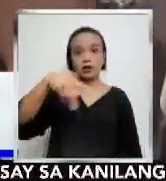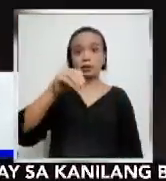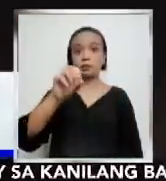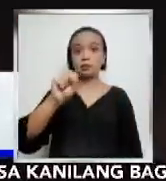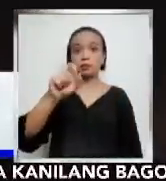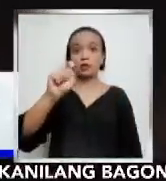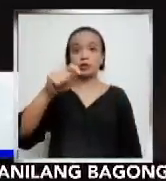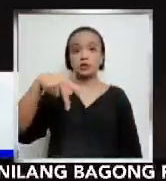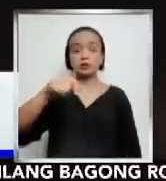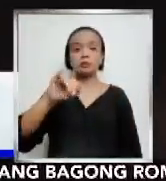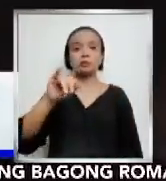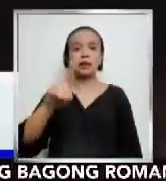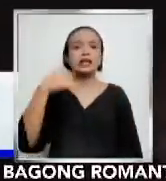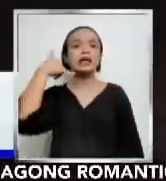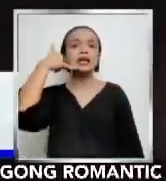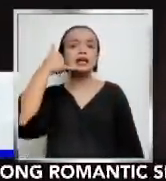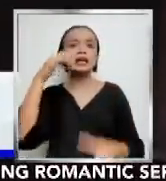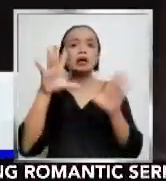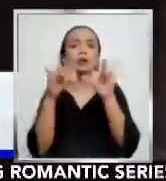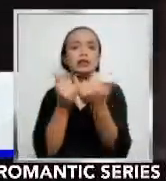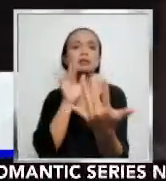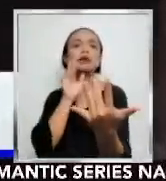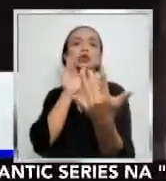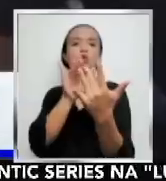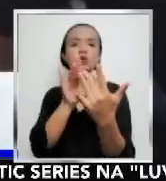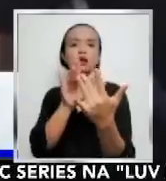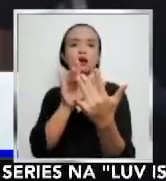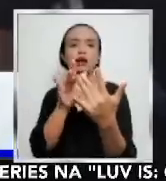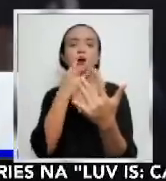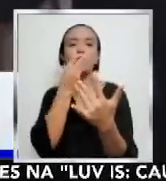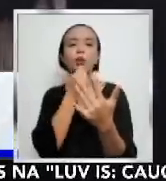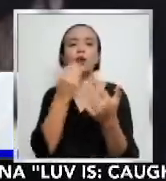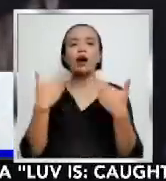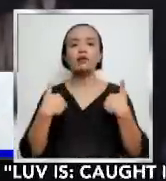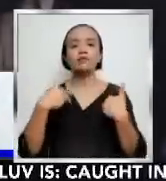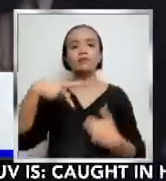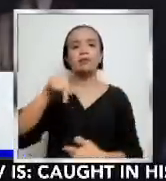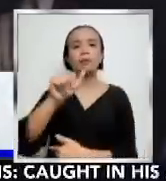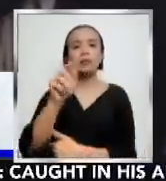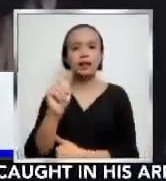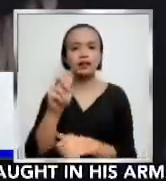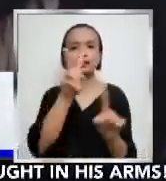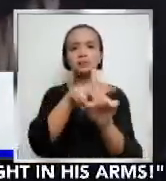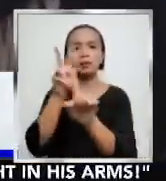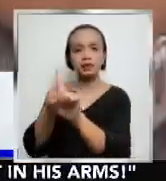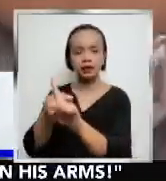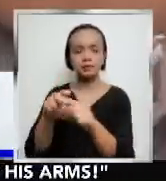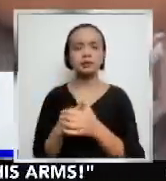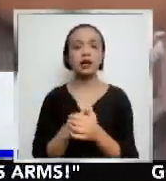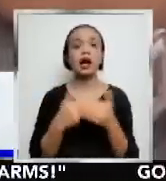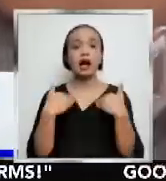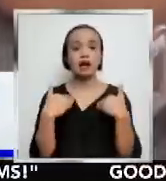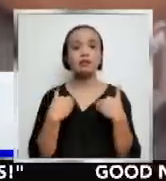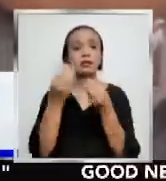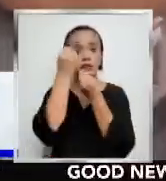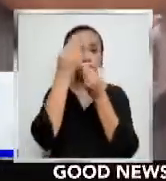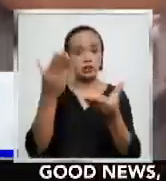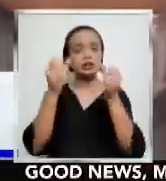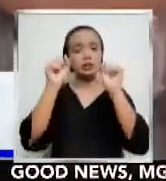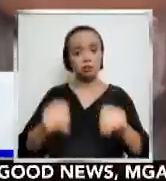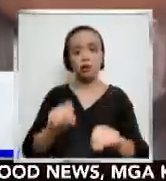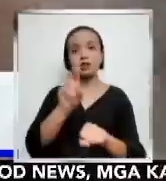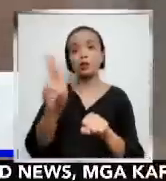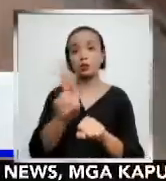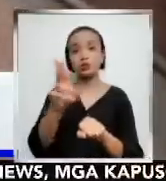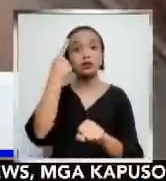ang kokontak sa mga subscriber. Dahil meron naman daw silang hawak na impormasyon na pwede na nilang gamitin para irehistro